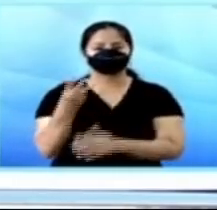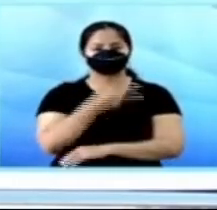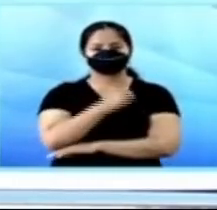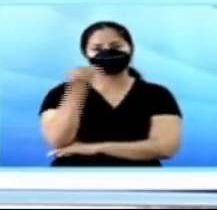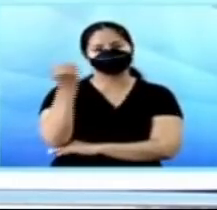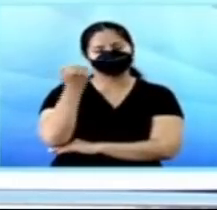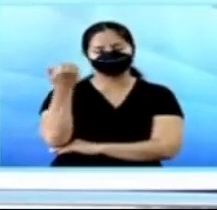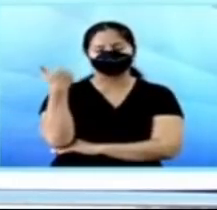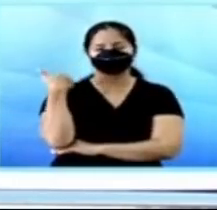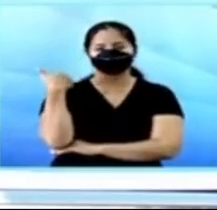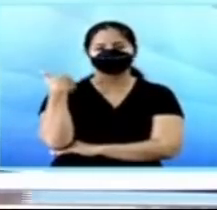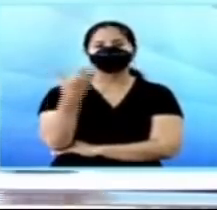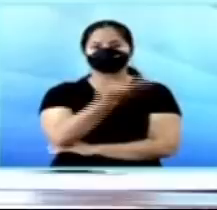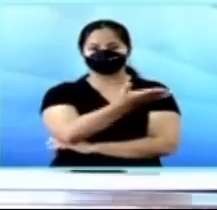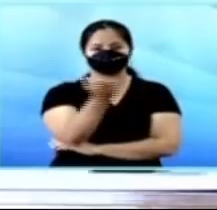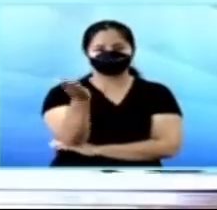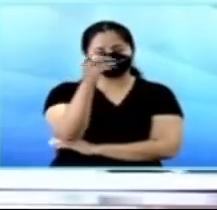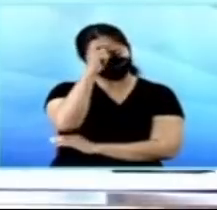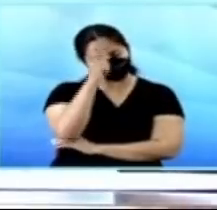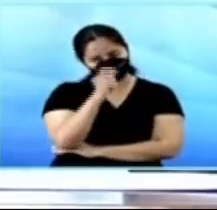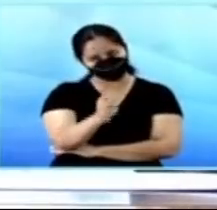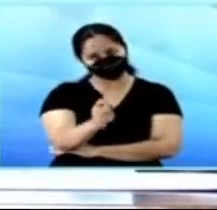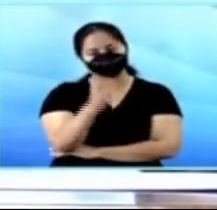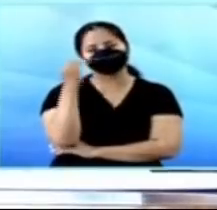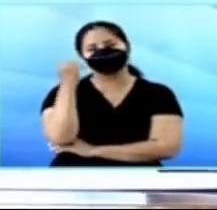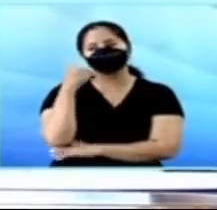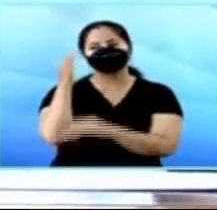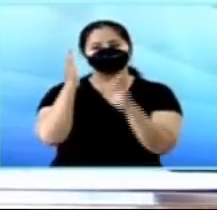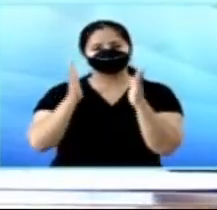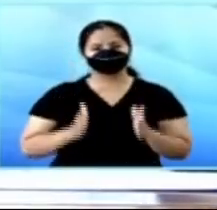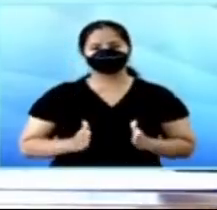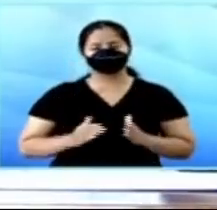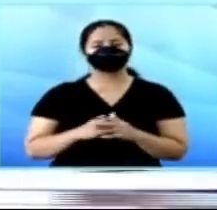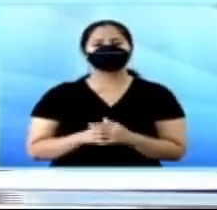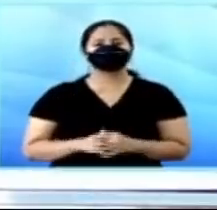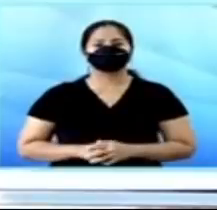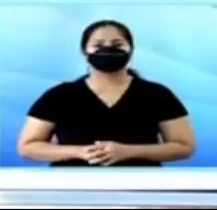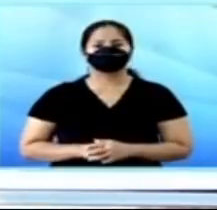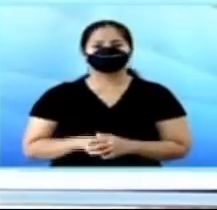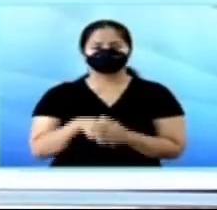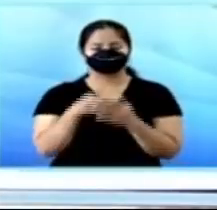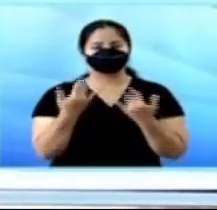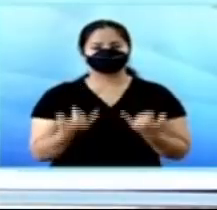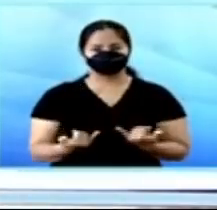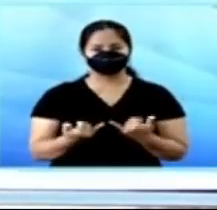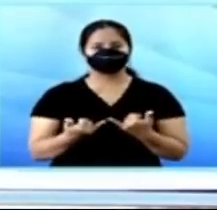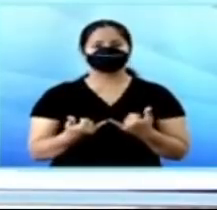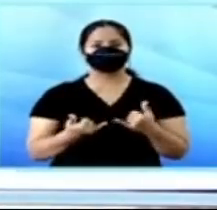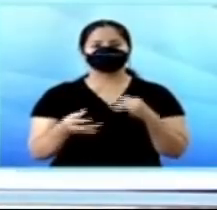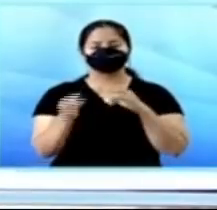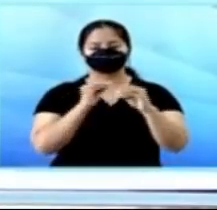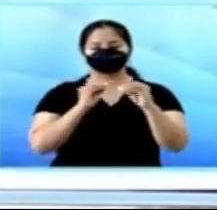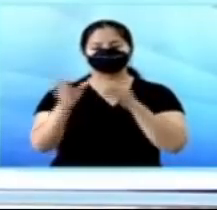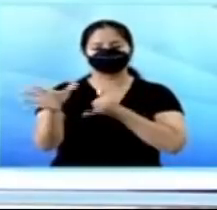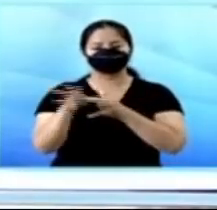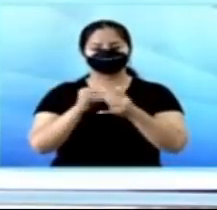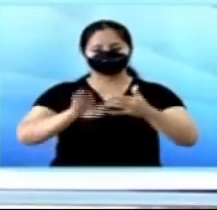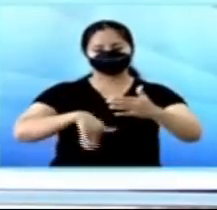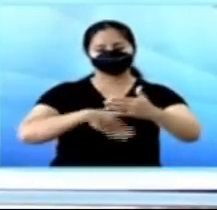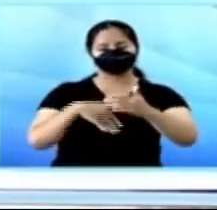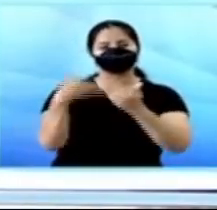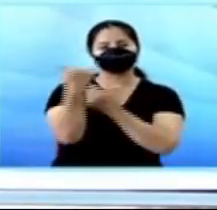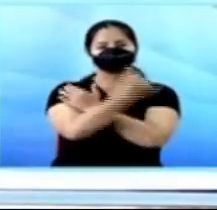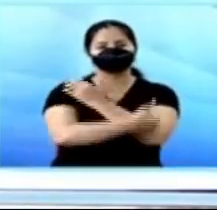ะบรรดาท่านที่นับถือและหักแพงทั้งหลายปัจจุบันตัวเลขผู้ติดเชื้อในชุมชนอยู่ประเทศของพว